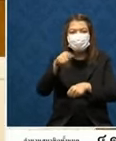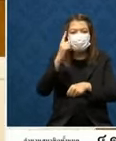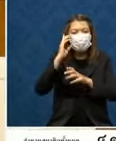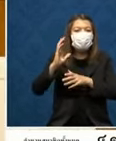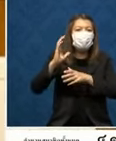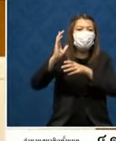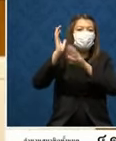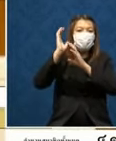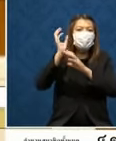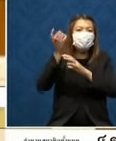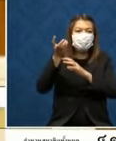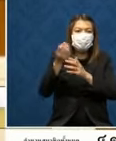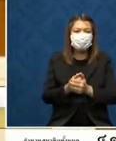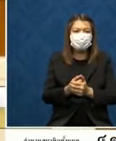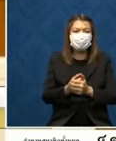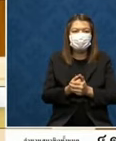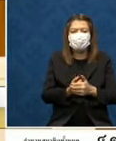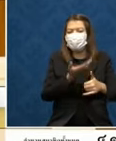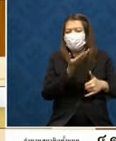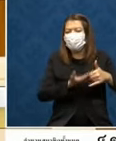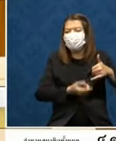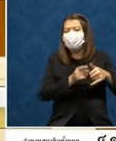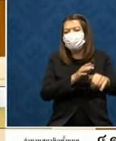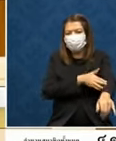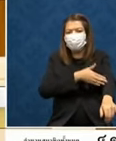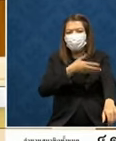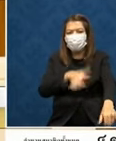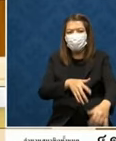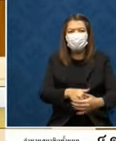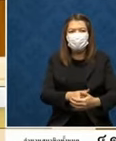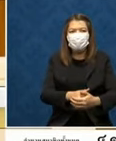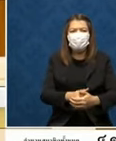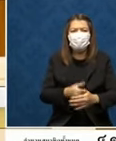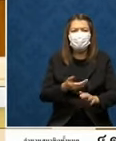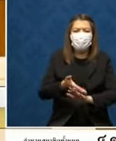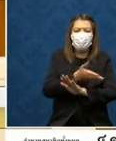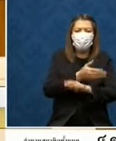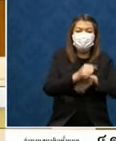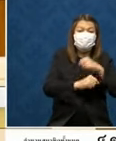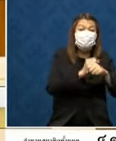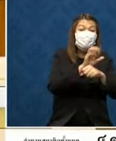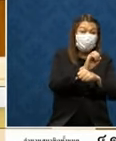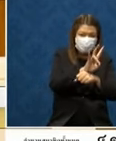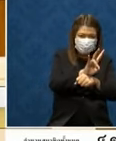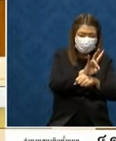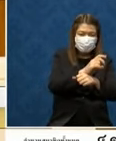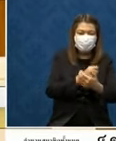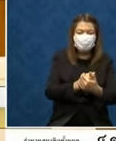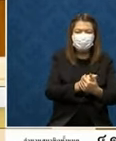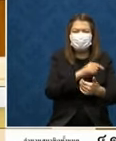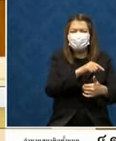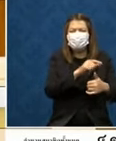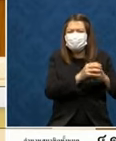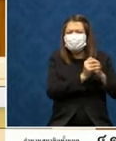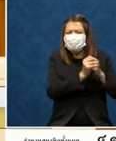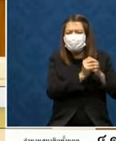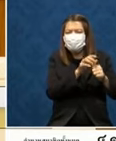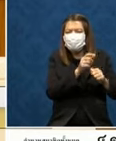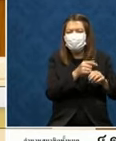ก็แล้วกันว่าพฤติกรรมเหล่านี้มันเกิดขึ้นมานานพอสมควรแล้วจริงๆแล้วก็เกิดมาแต่ก่อนปี 57แล้วตัวตู้ห่าวเนี่เข้ามาตั้งแต่ปี